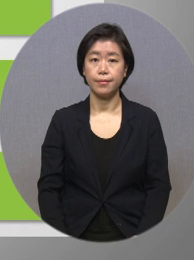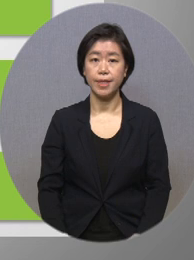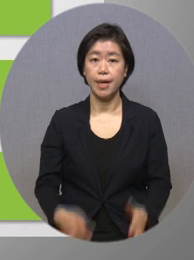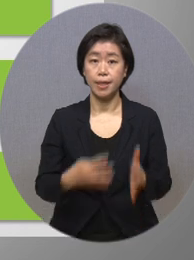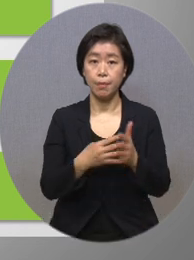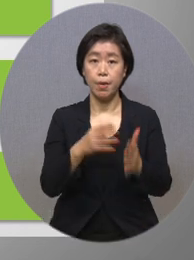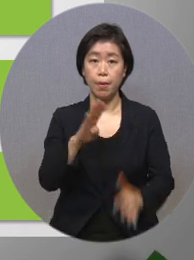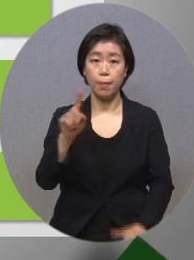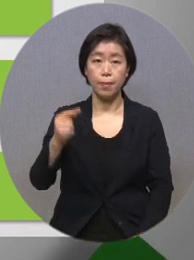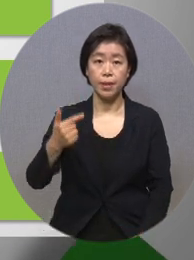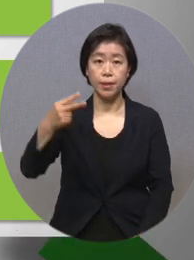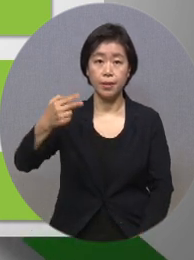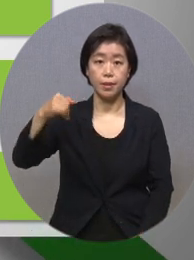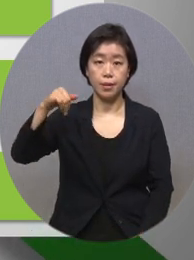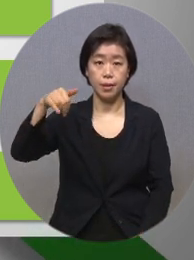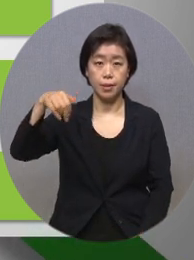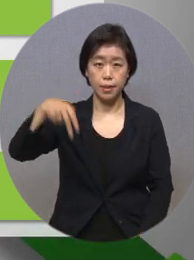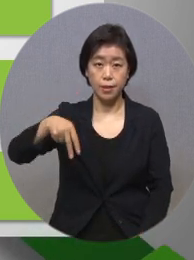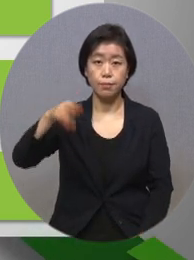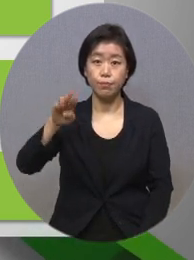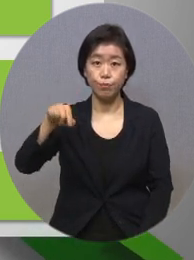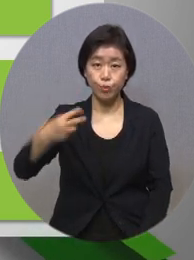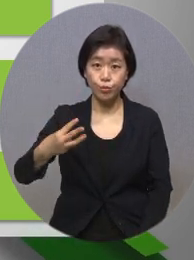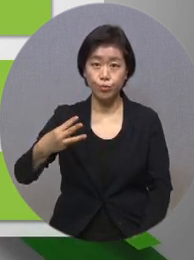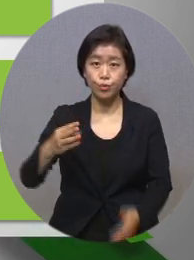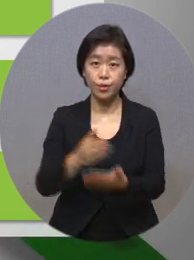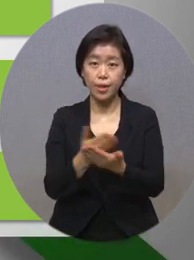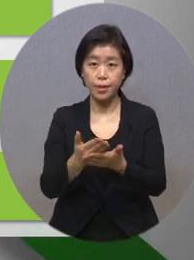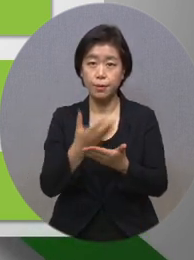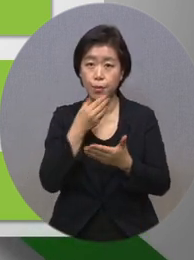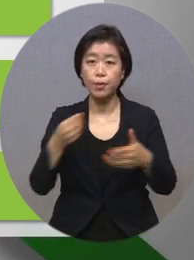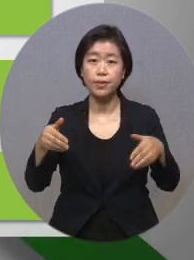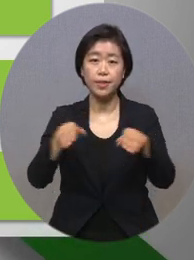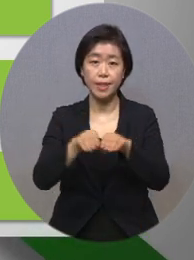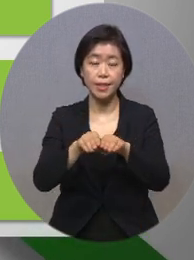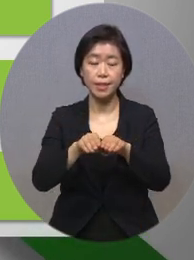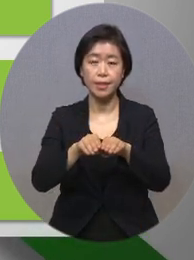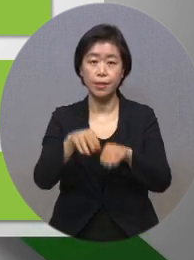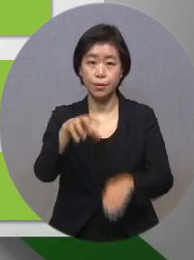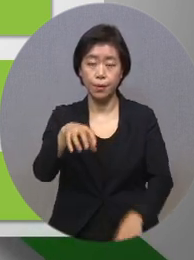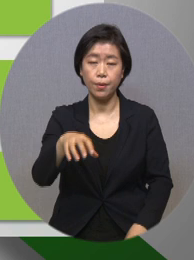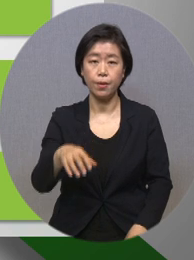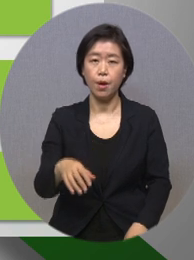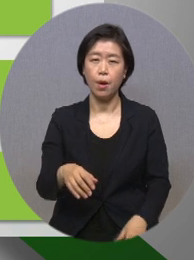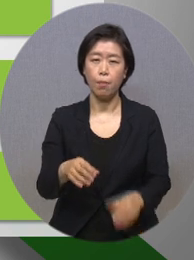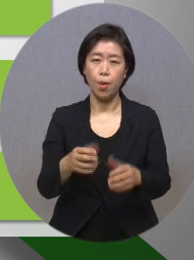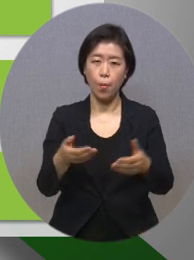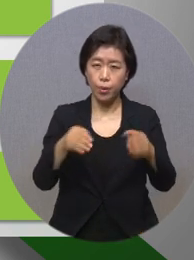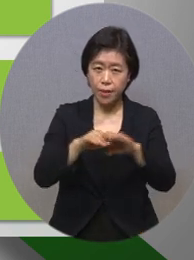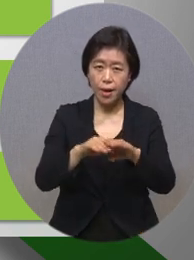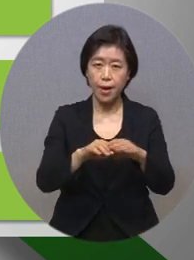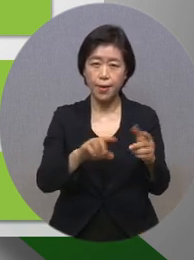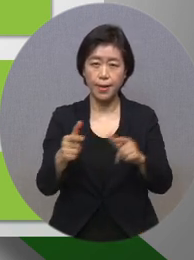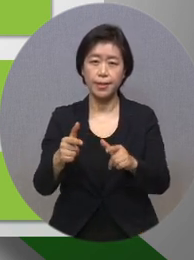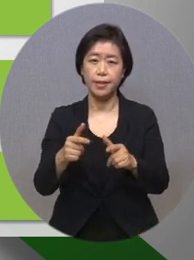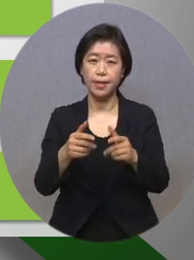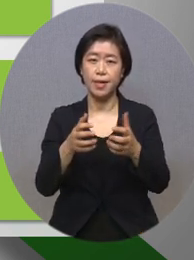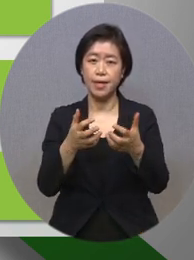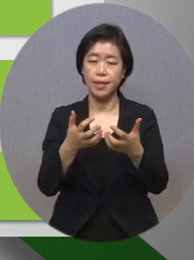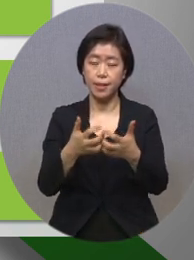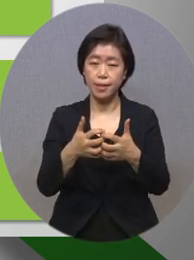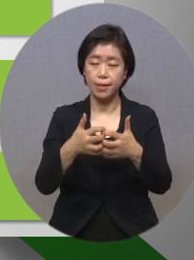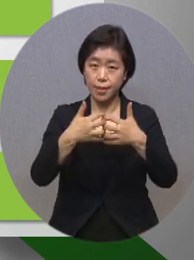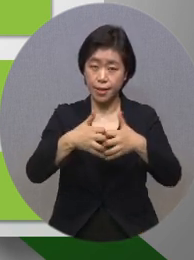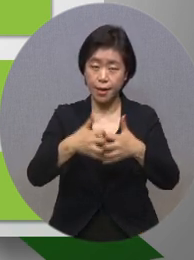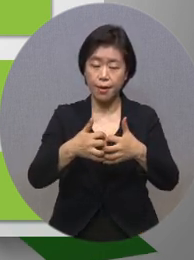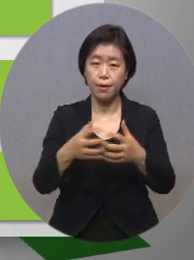사단법인 반딧불 나눔복지재단에서 주입포장 상표 부착기 등 기계 조작원을 모집합니다. 접수